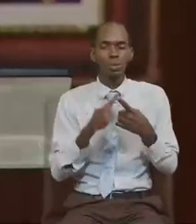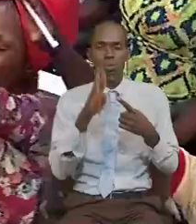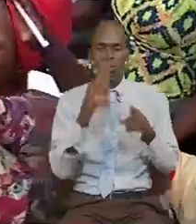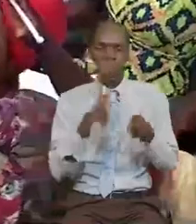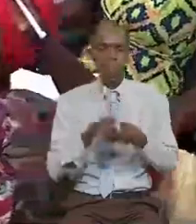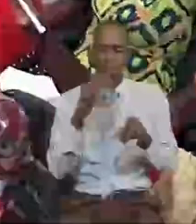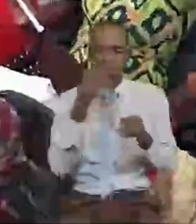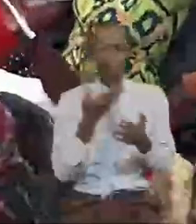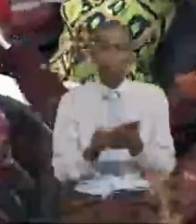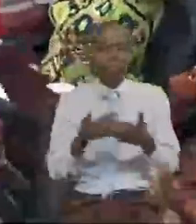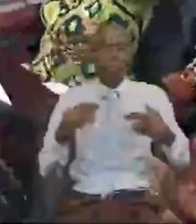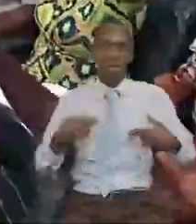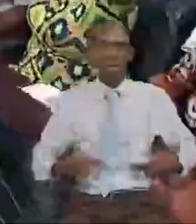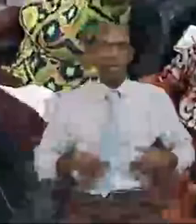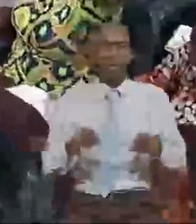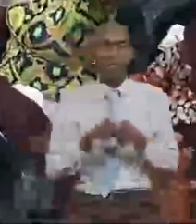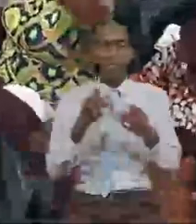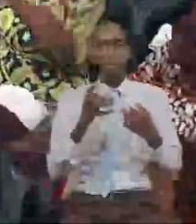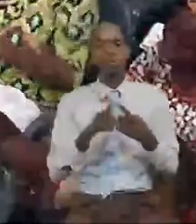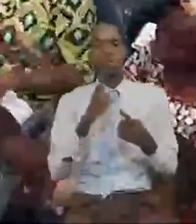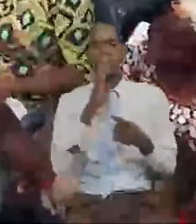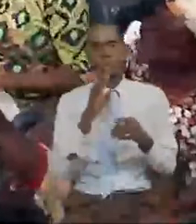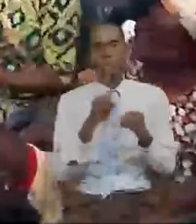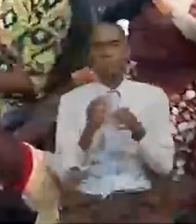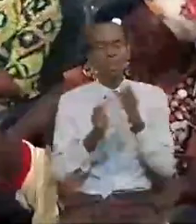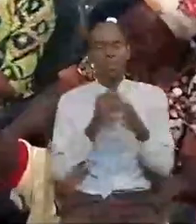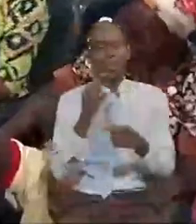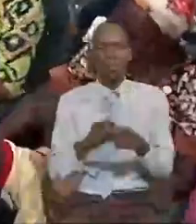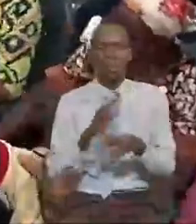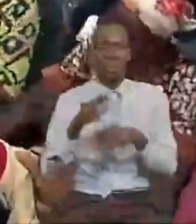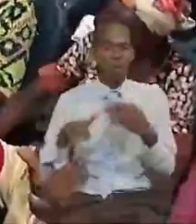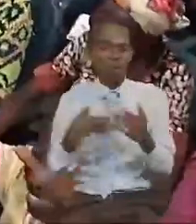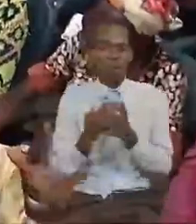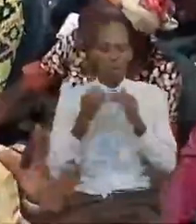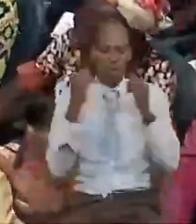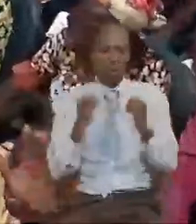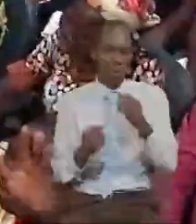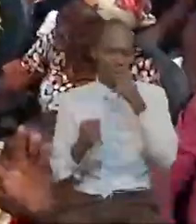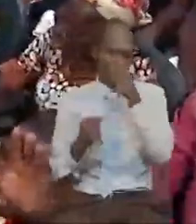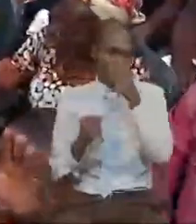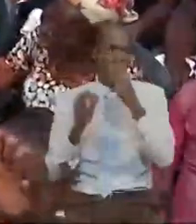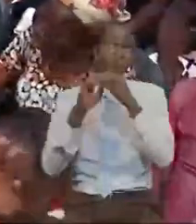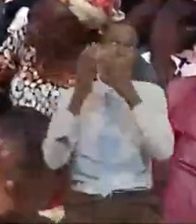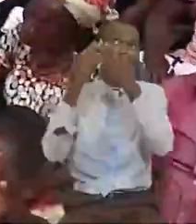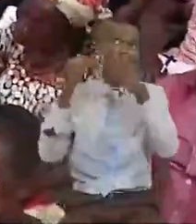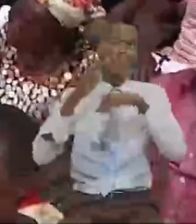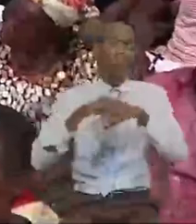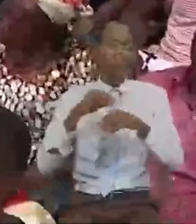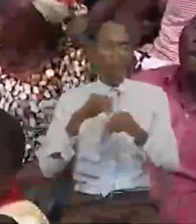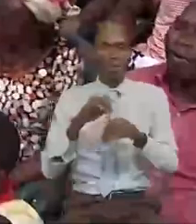souhaites. Tout pouvoir dans le ciel et sur la terre m'a été